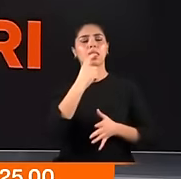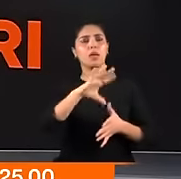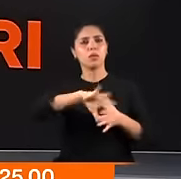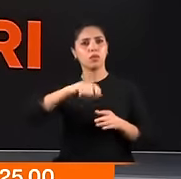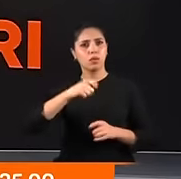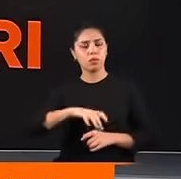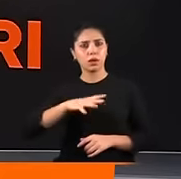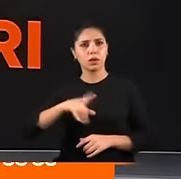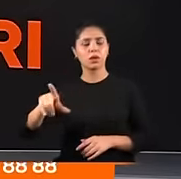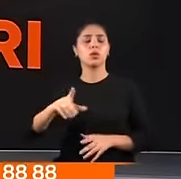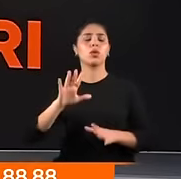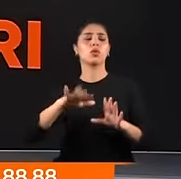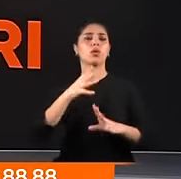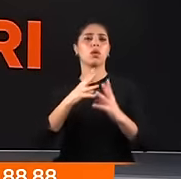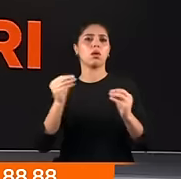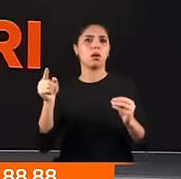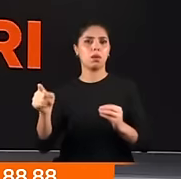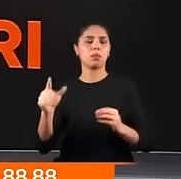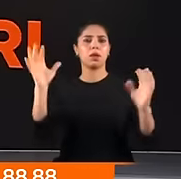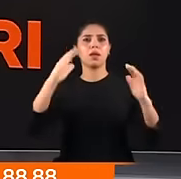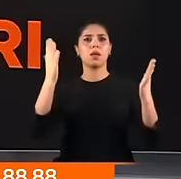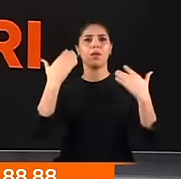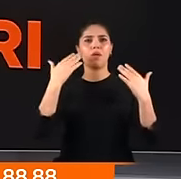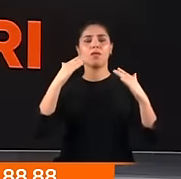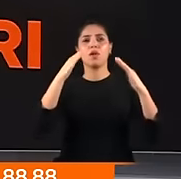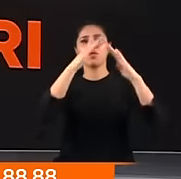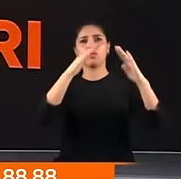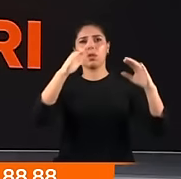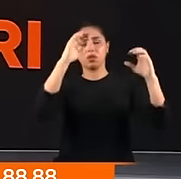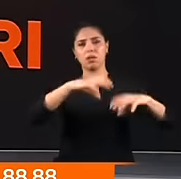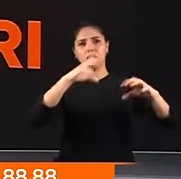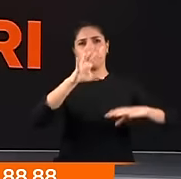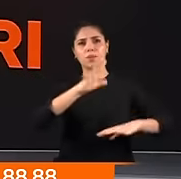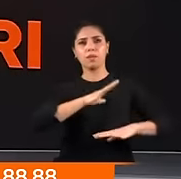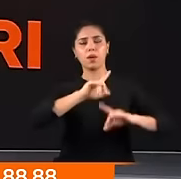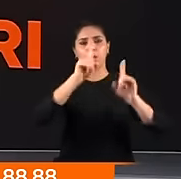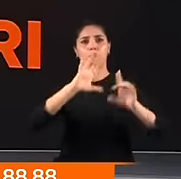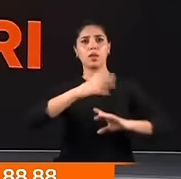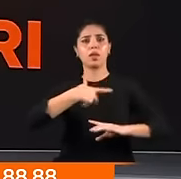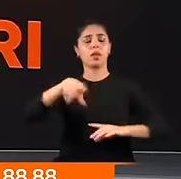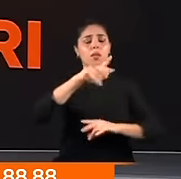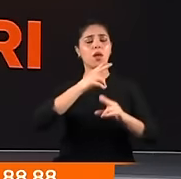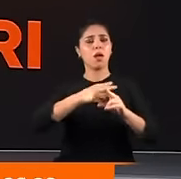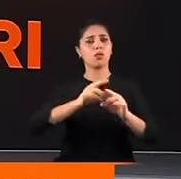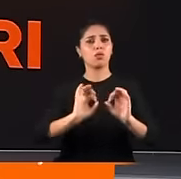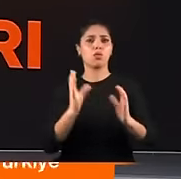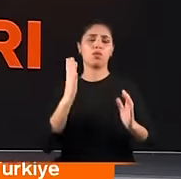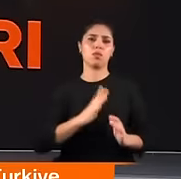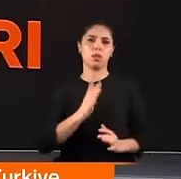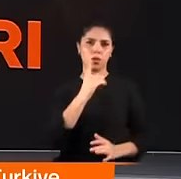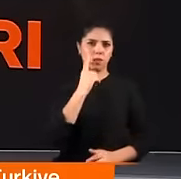hırsızlar kayıplara karıştı elbette. Yağmurlu havalarda çatısı akıyor artık çarşının. Esnaf bir an önce çözüm bulunmasını istiyor.